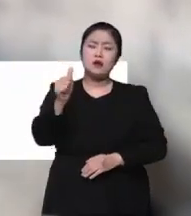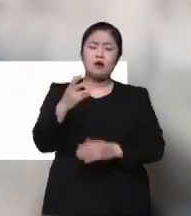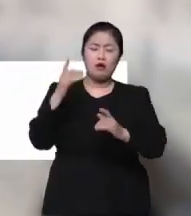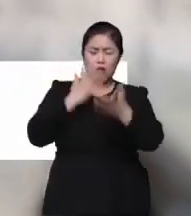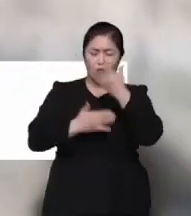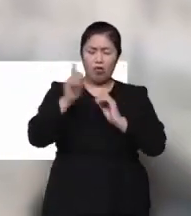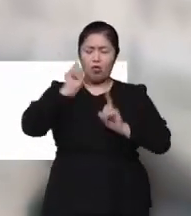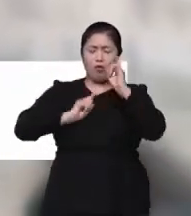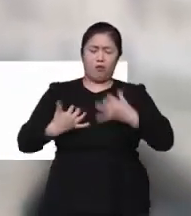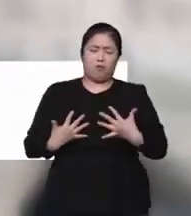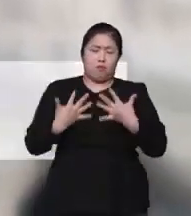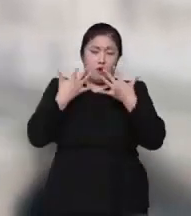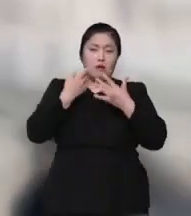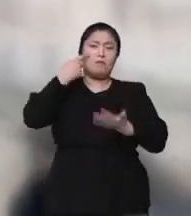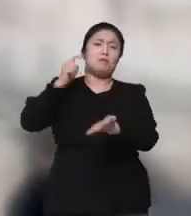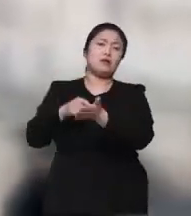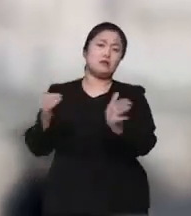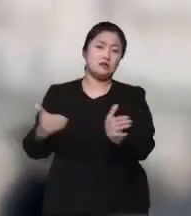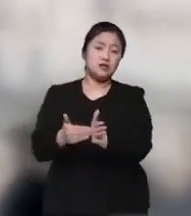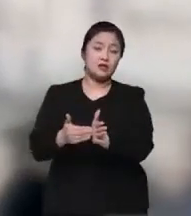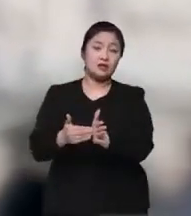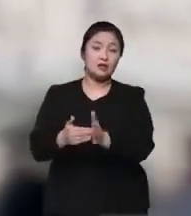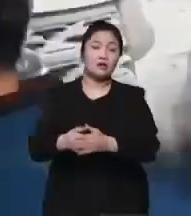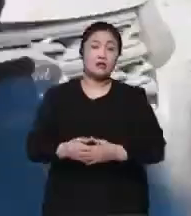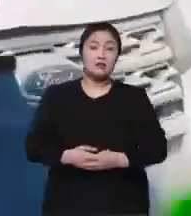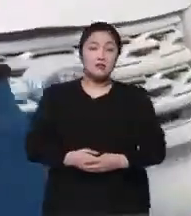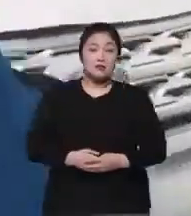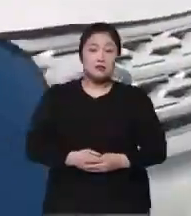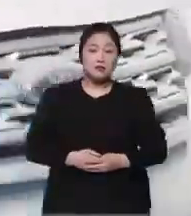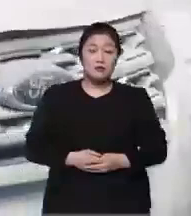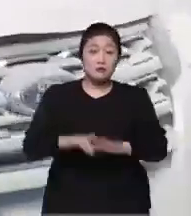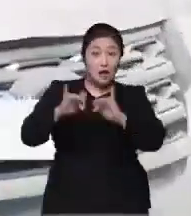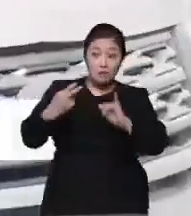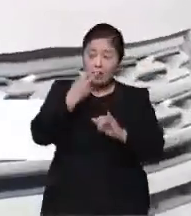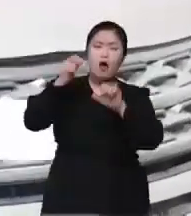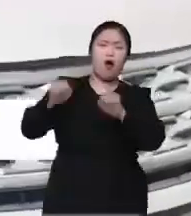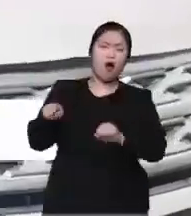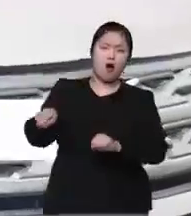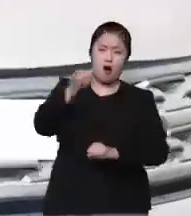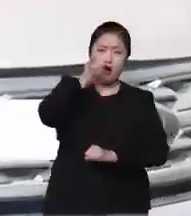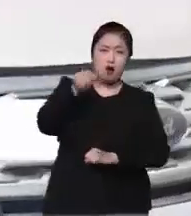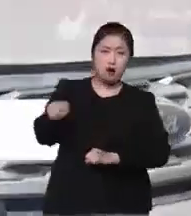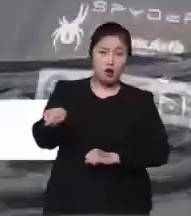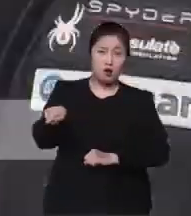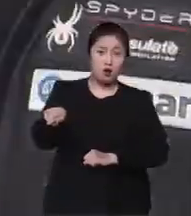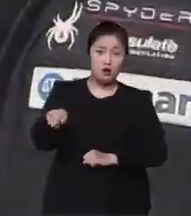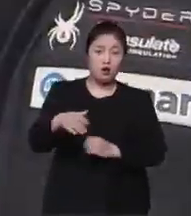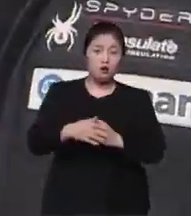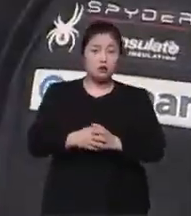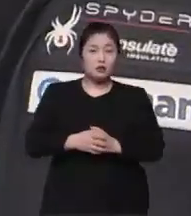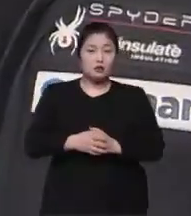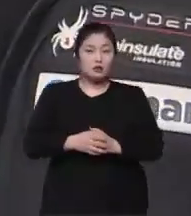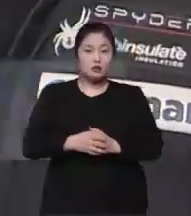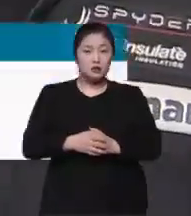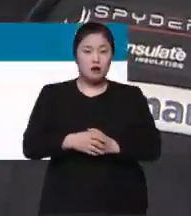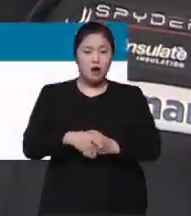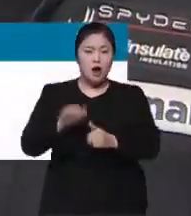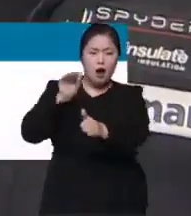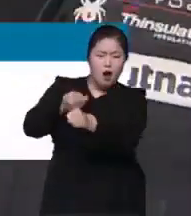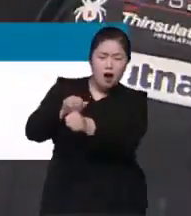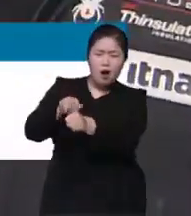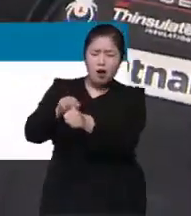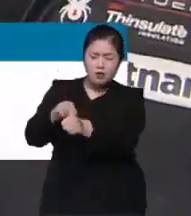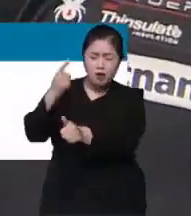운전자가 화상을 입은 채 발견됐습니다. 사람 살아 계셔, 살아 계셔. 계속 아저씨 정신